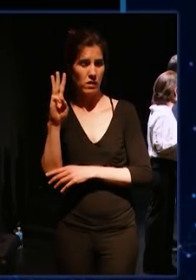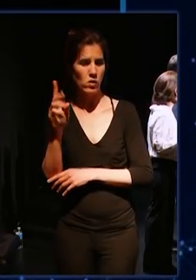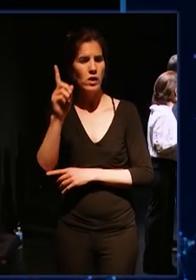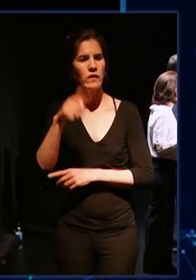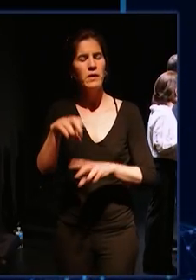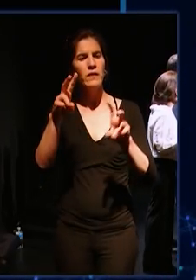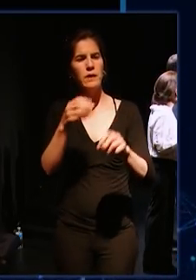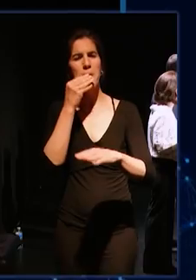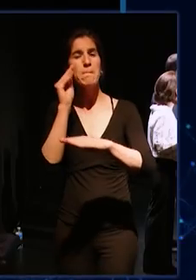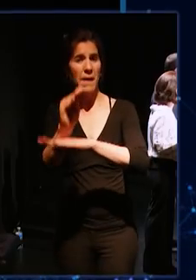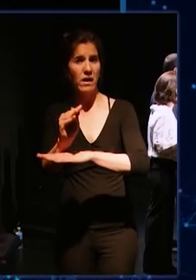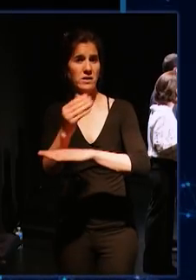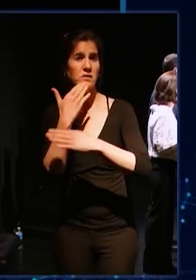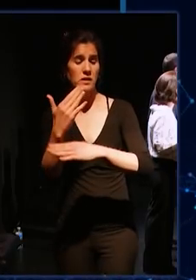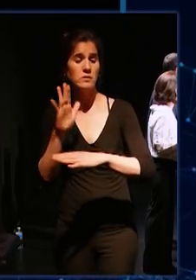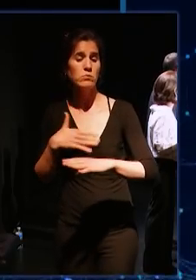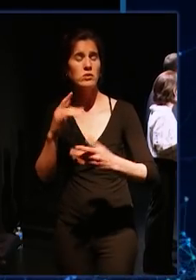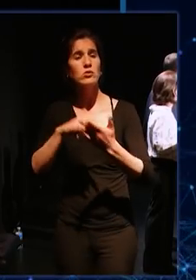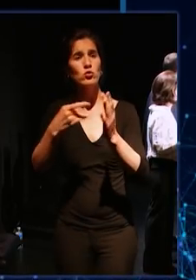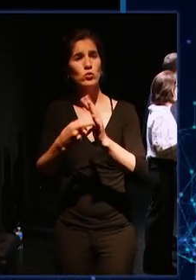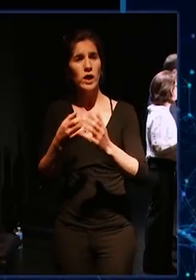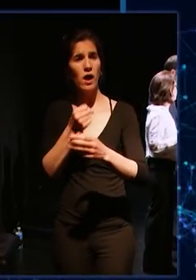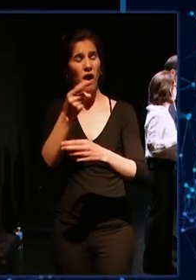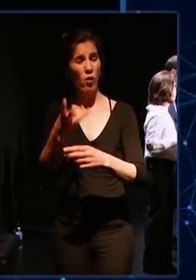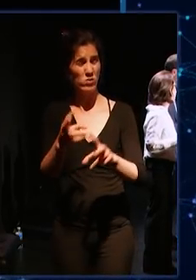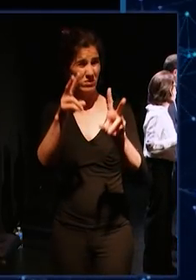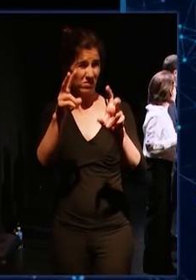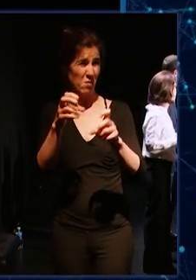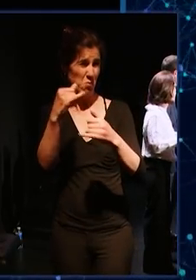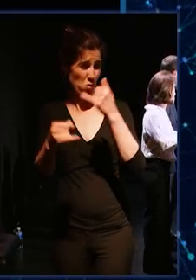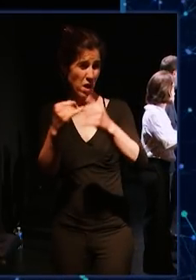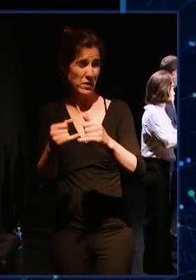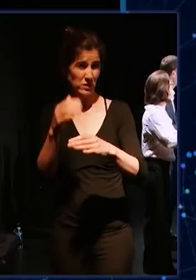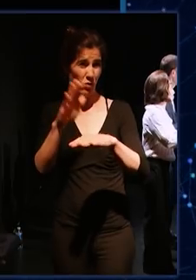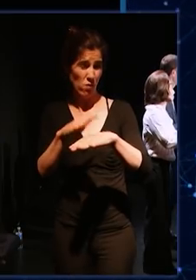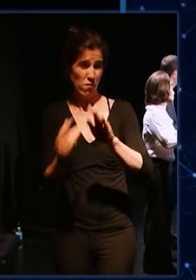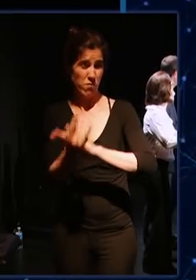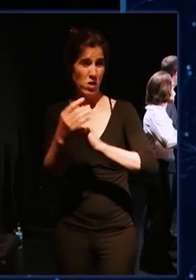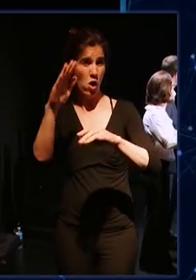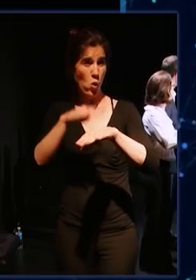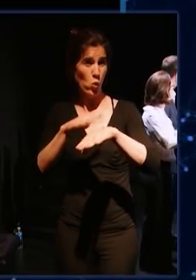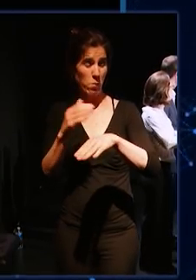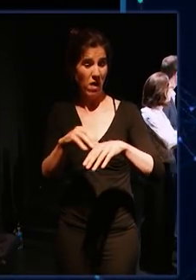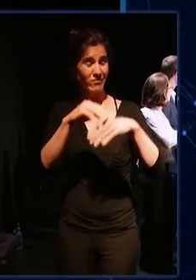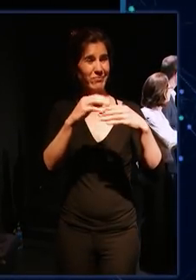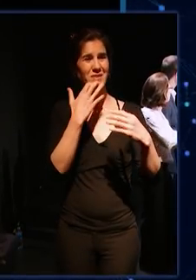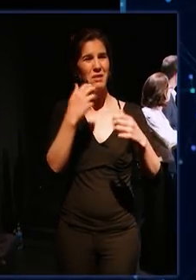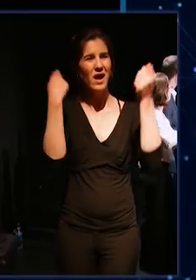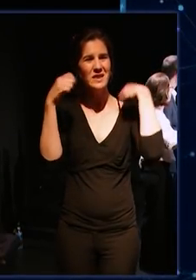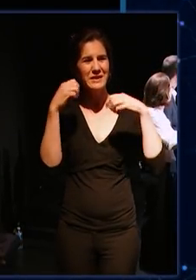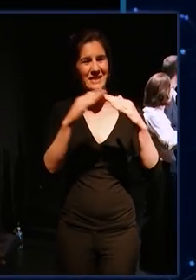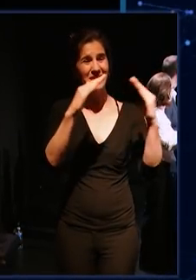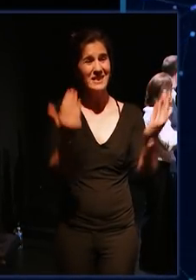resolem alguns dels problemes que comporta la segregació que es fa en les activitats extraescolars quan les famílies no hi poden arribar-hi. I